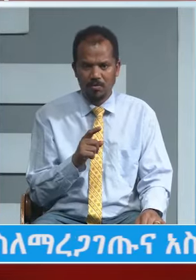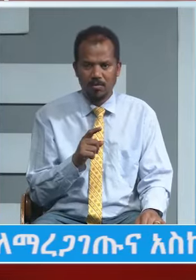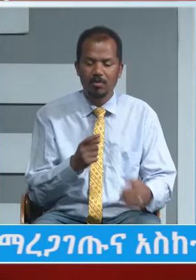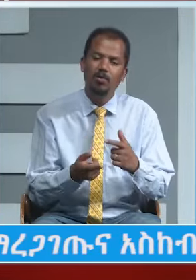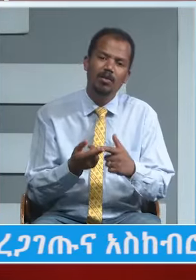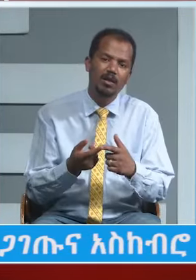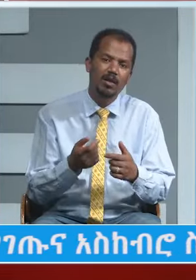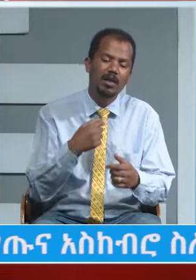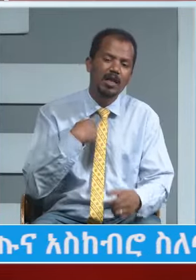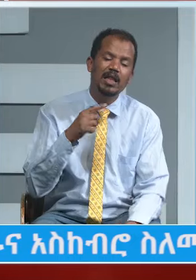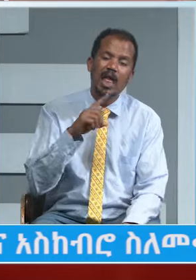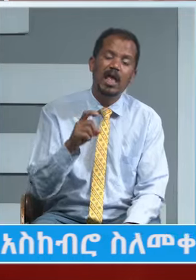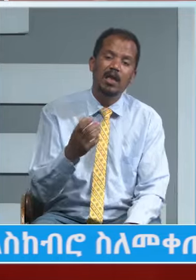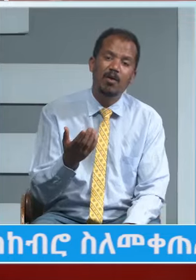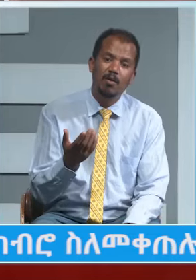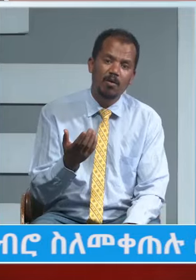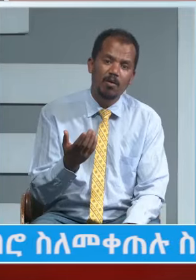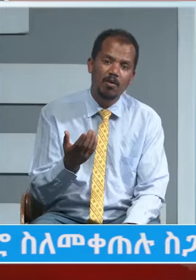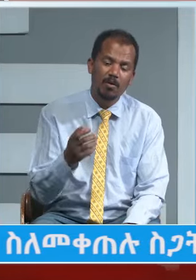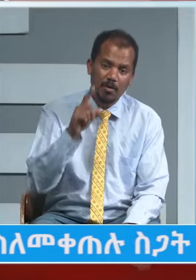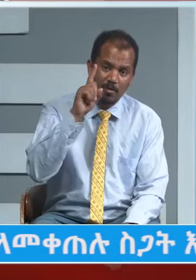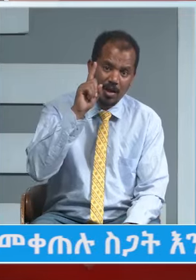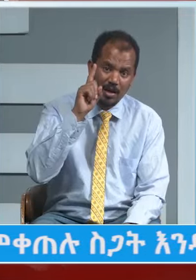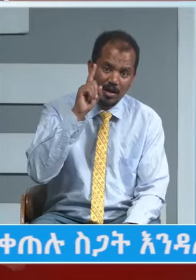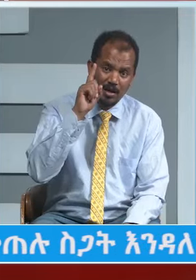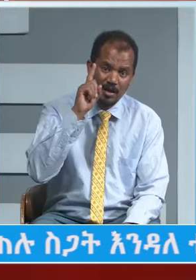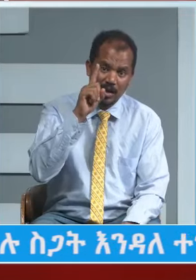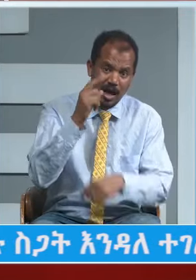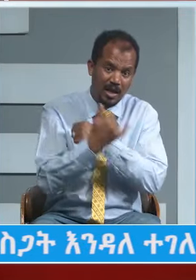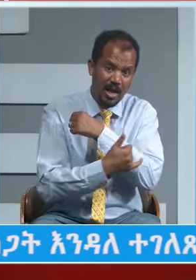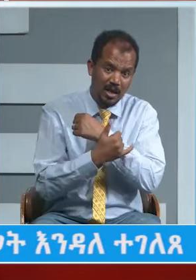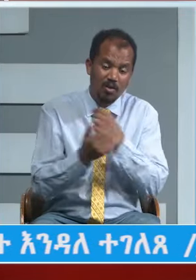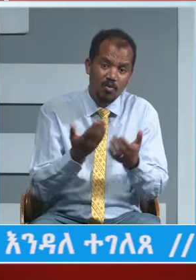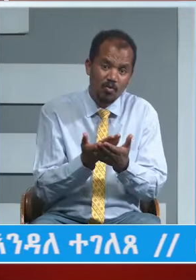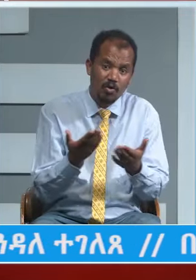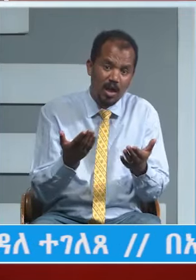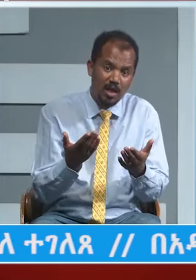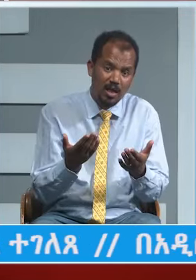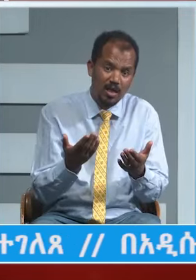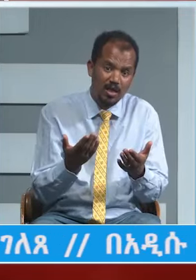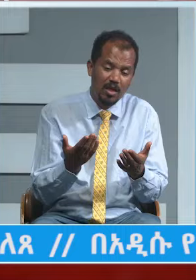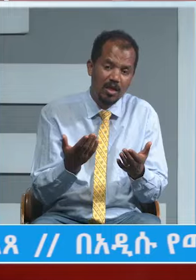ሌላኛው ሁለተኛው ጥያቄ ያው ላንድ ካንድ አደረ ጉዳይ